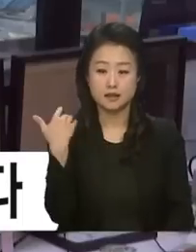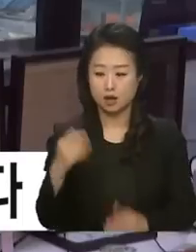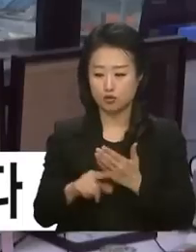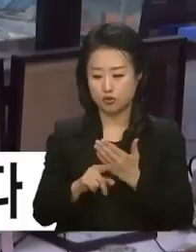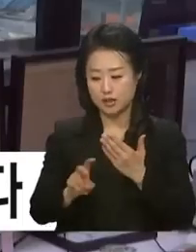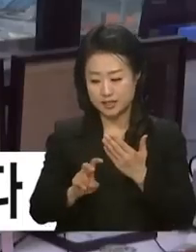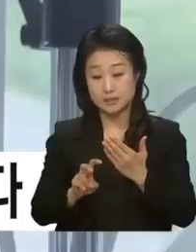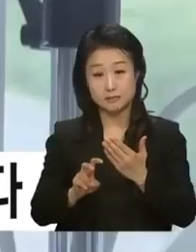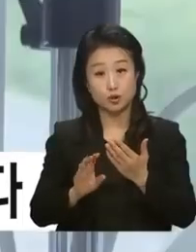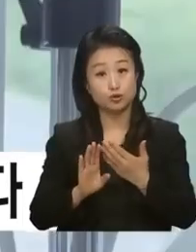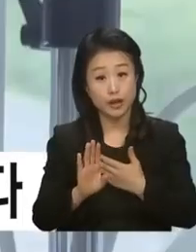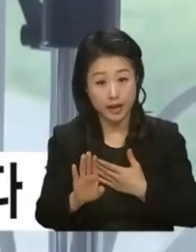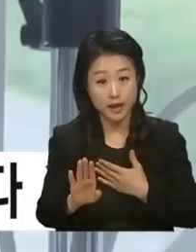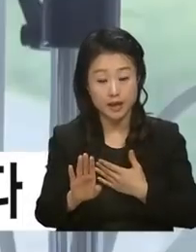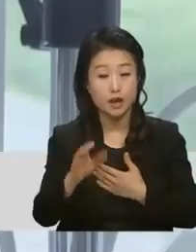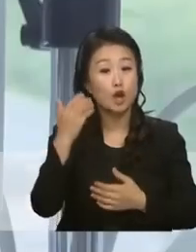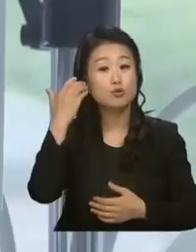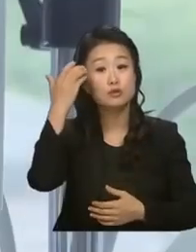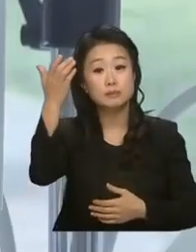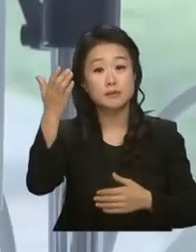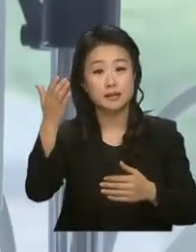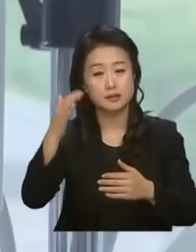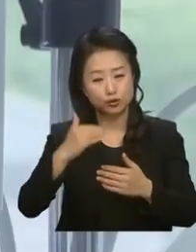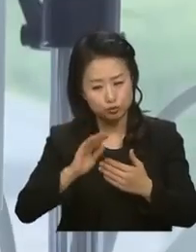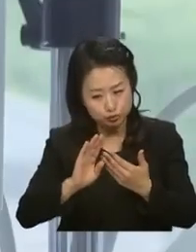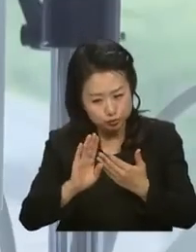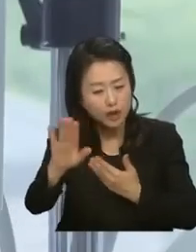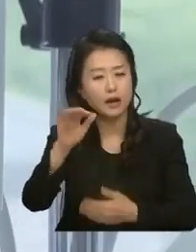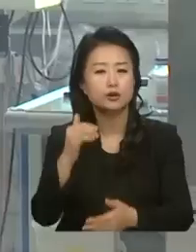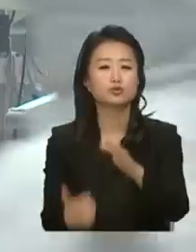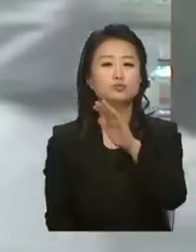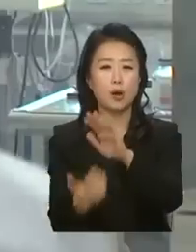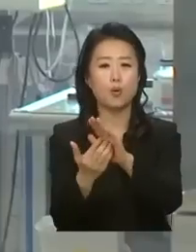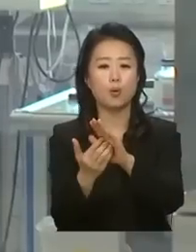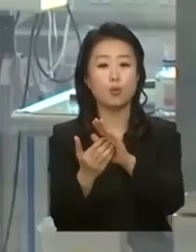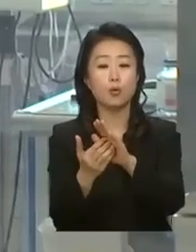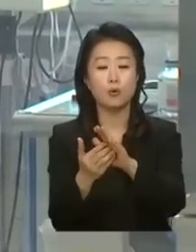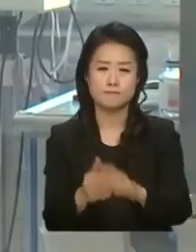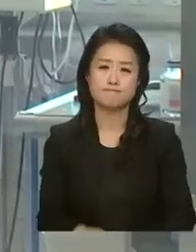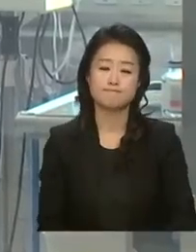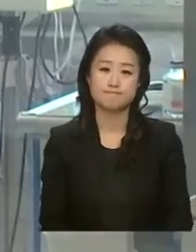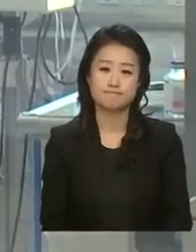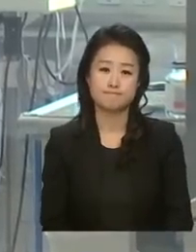25일 73명 이후 90일 만에 가장 많았습니다. YTN 기정훈입니다.